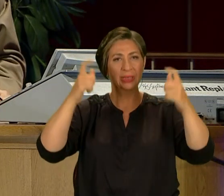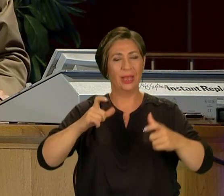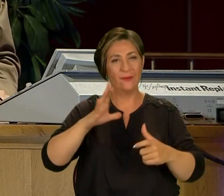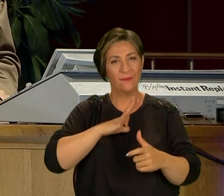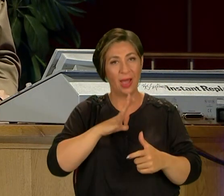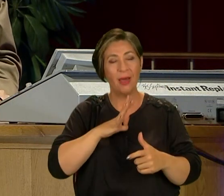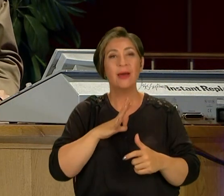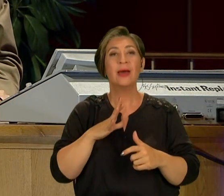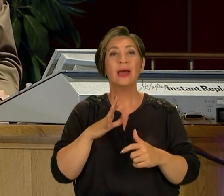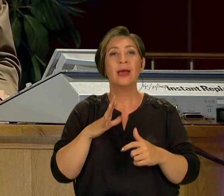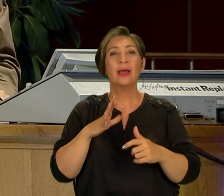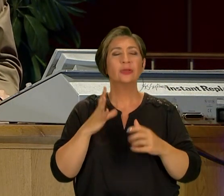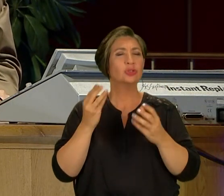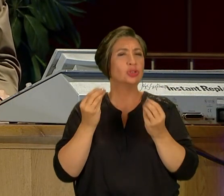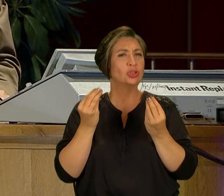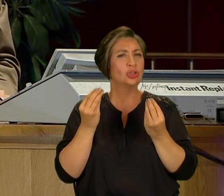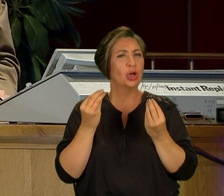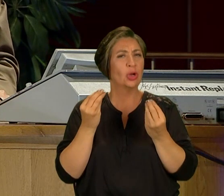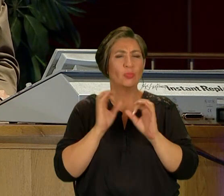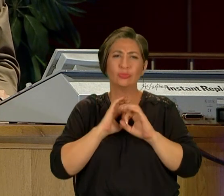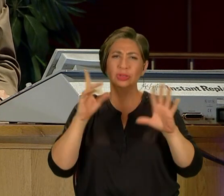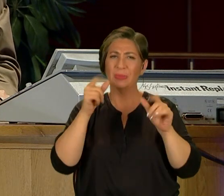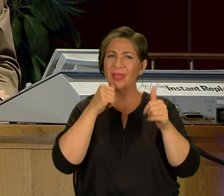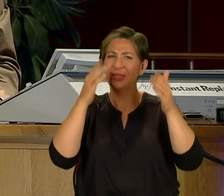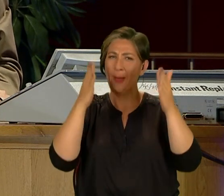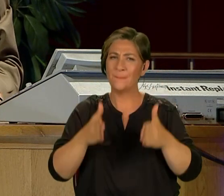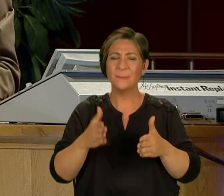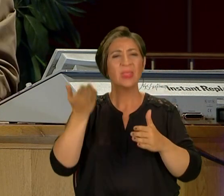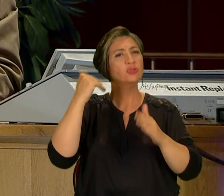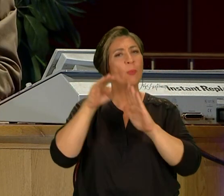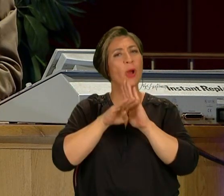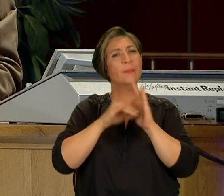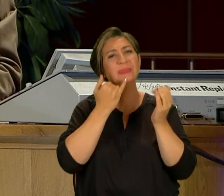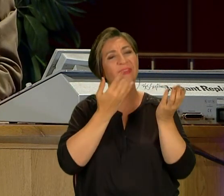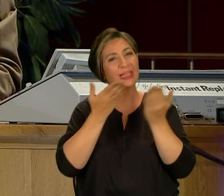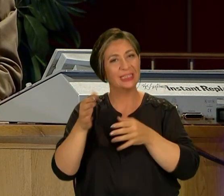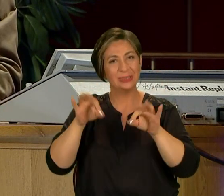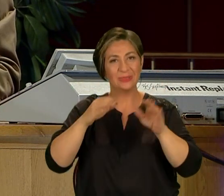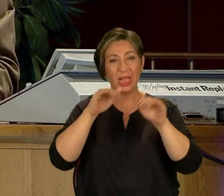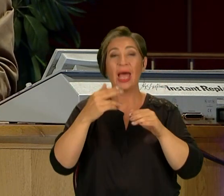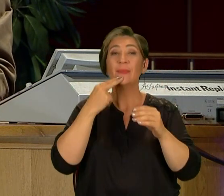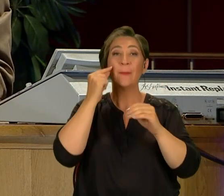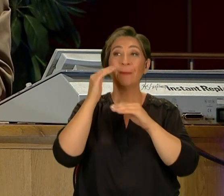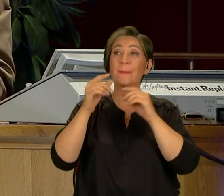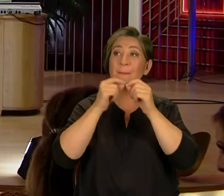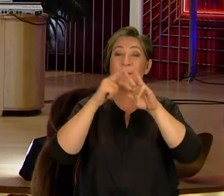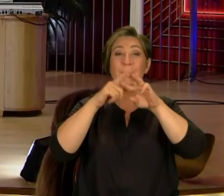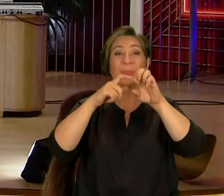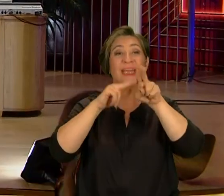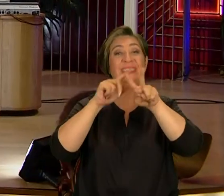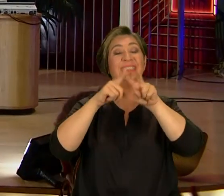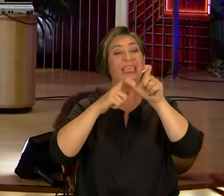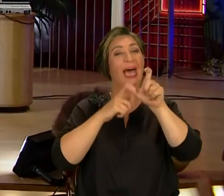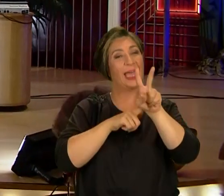var. Ve çok müthiş bir adam. Daha önce de programlarımızı aldık. Şimdi alıyoruz. Hanımlar, beyler, Berk